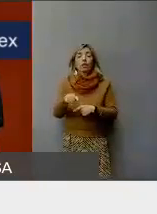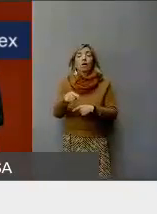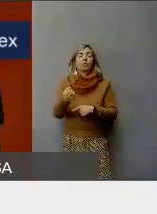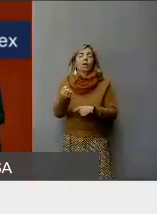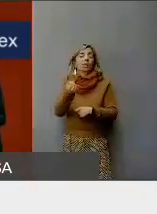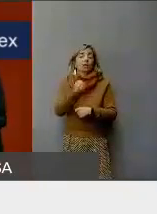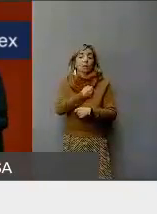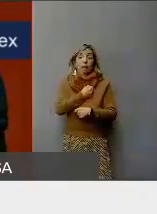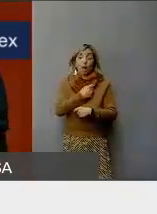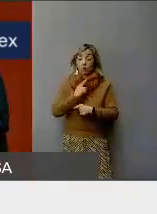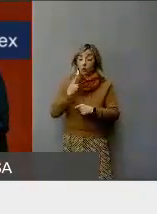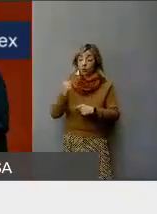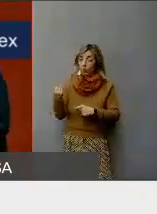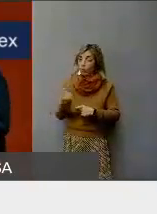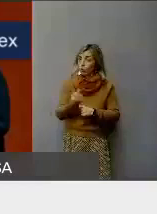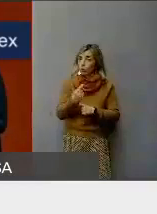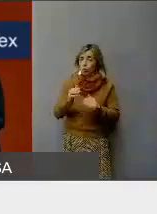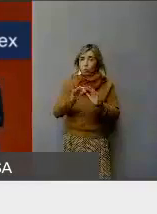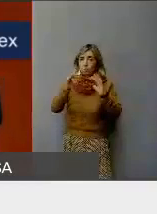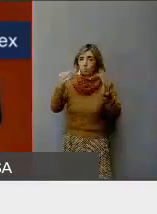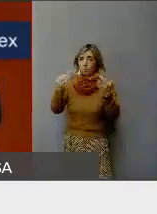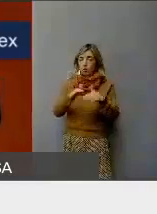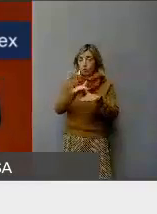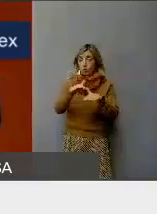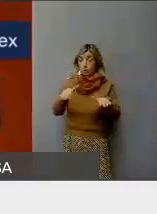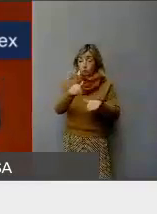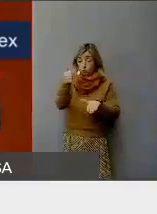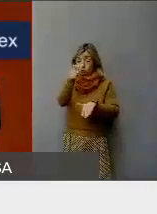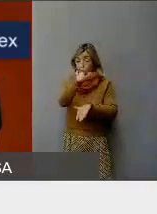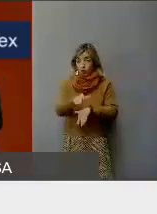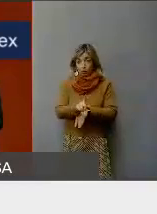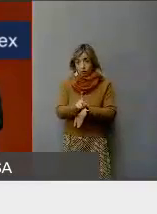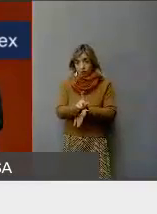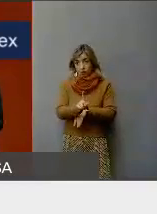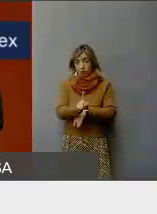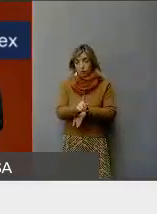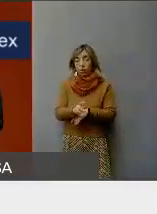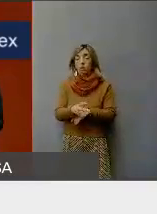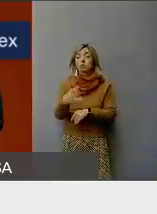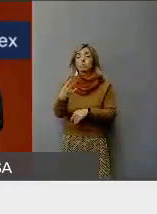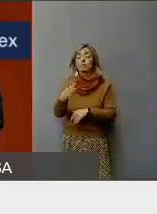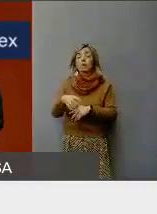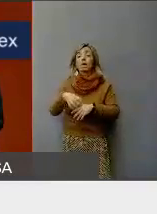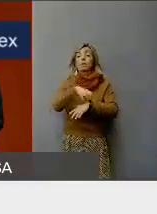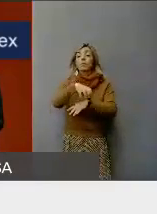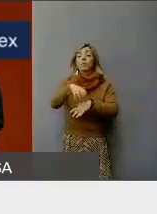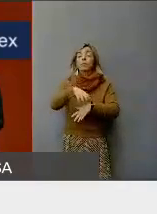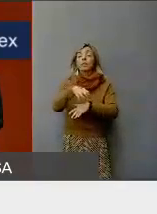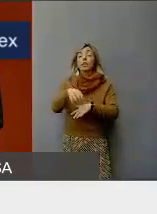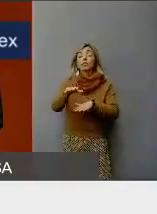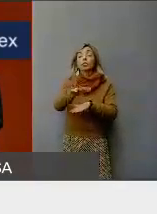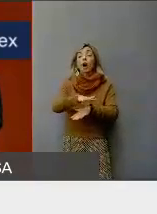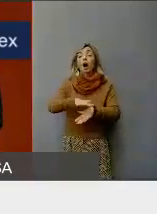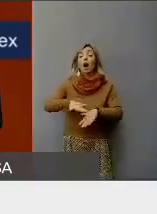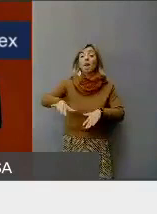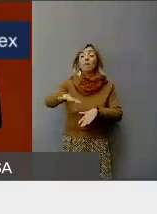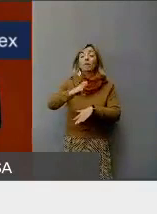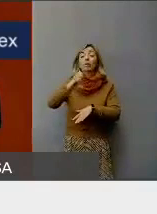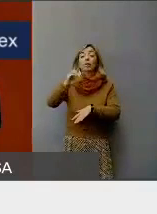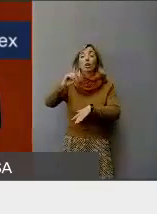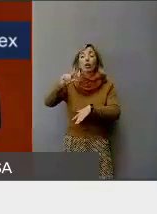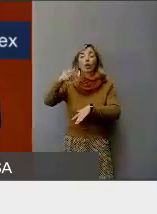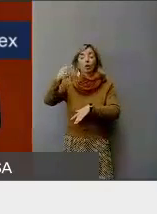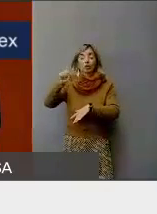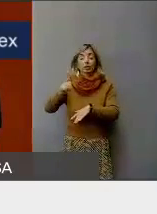paese a dovere di applicare le politiche per contrastare l'allora ministro dell'ambiente coste nel 2019 aveva sottolineato la necessità